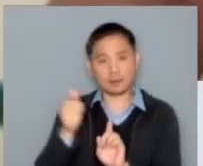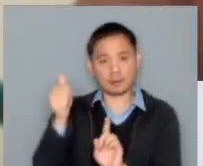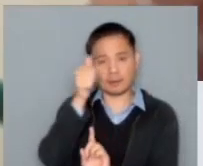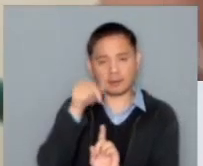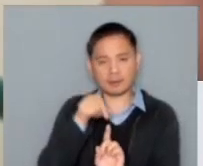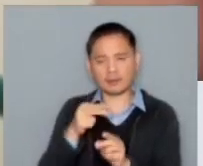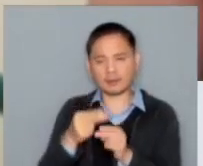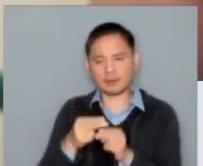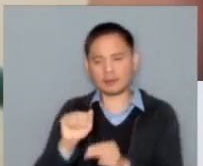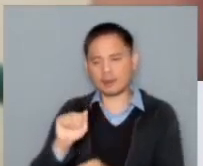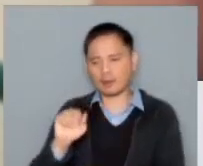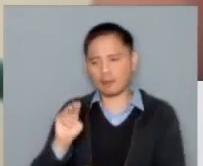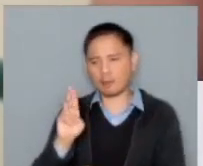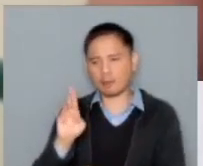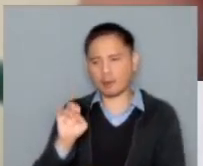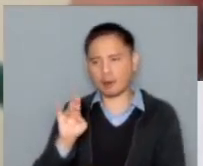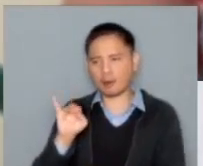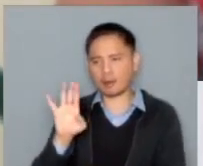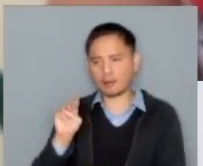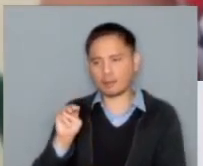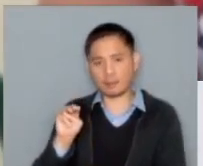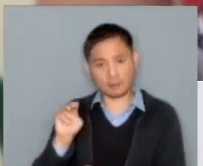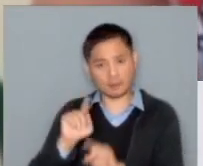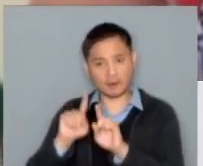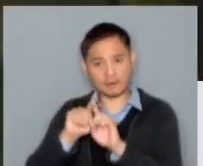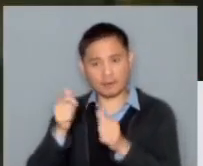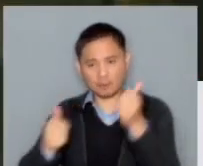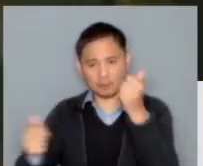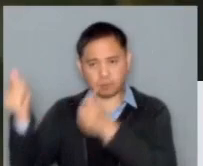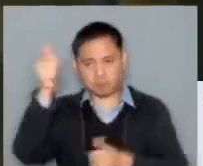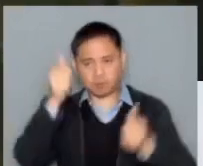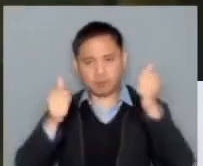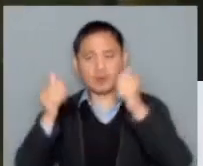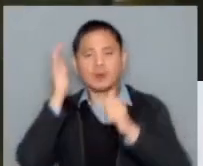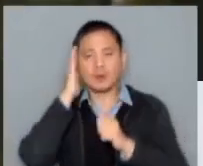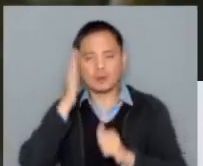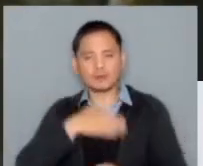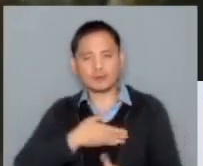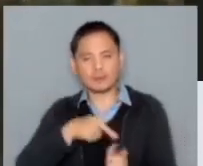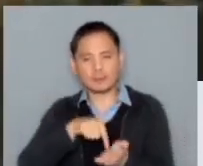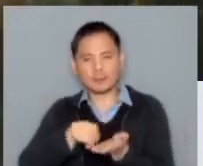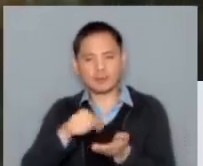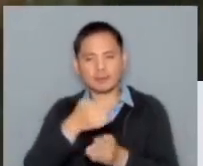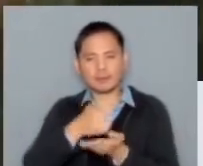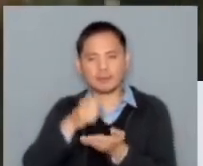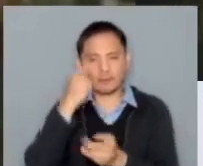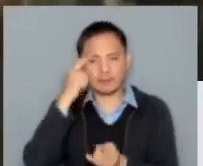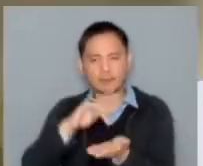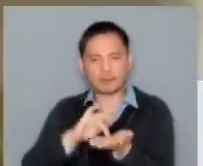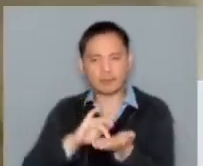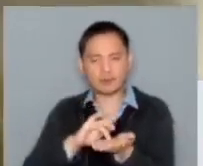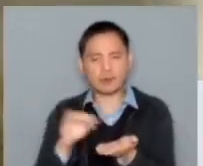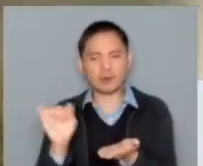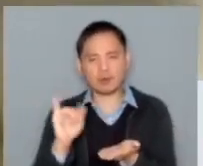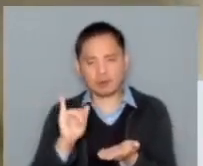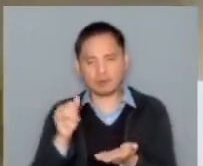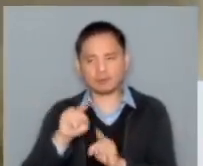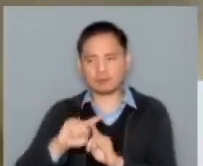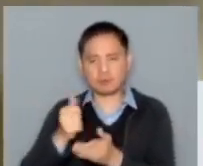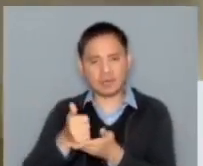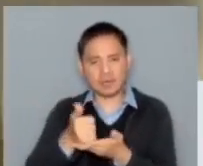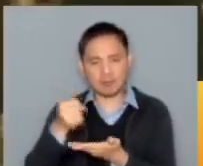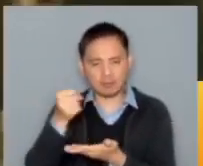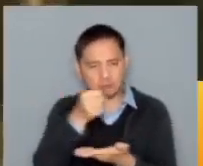sasagutin ng ilang ahensya ang gastos sa pagpapagamot ng mga biktima at magpapaabot din sila ng iba pang tulong. Aminado